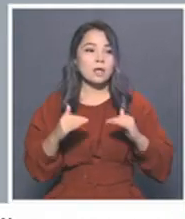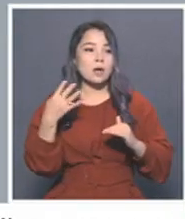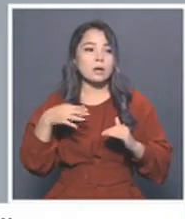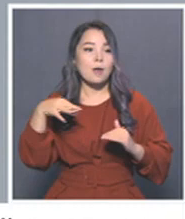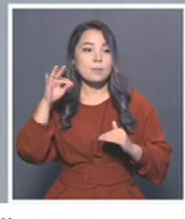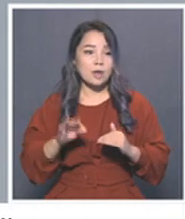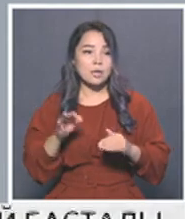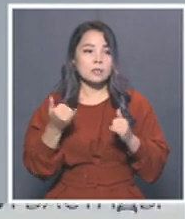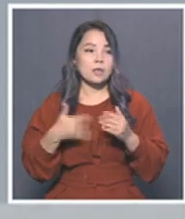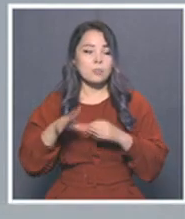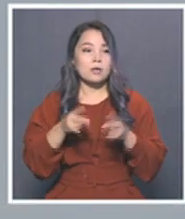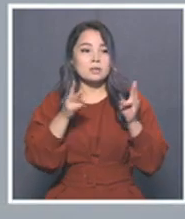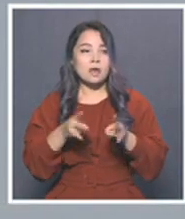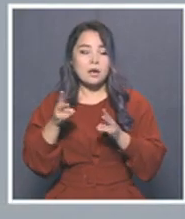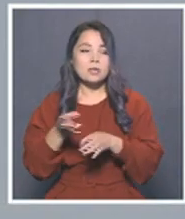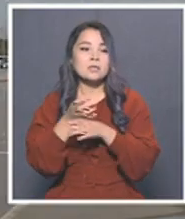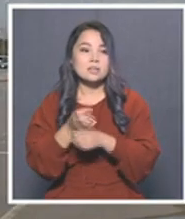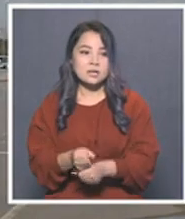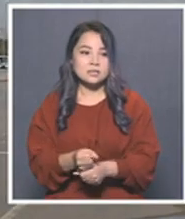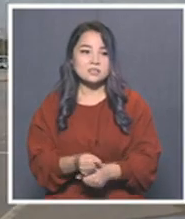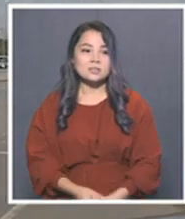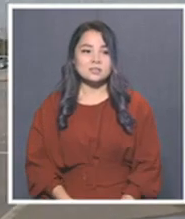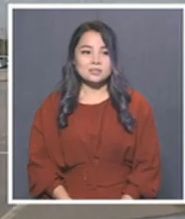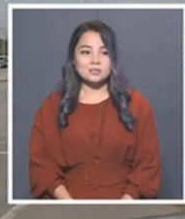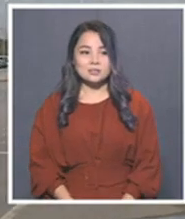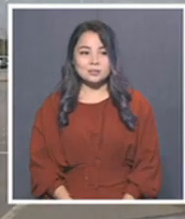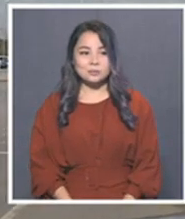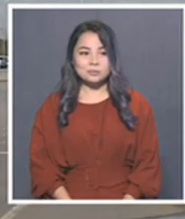жапа шегетіндер де кеміген. Амангелді Сейітхан, Олжас Берікбай, Қазақстан ұлттық телеарнасы.